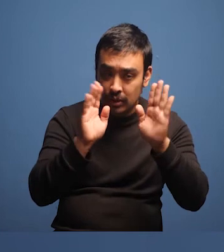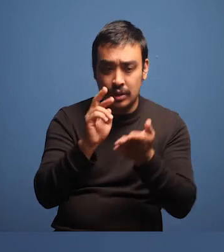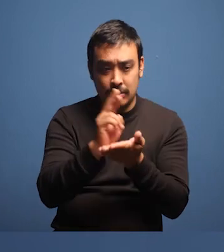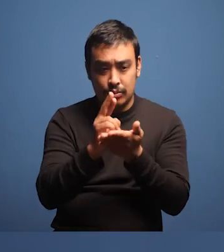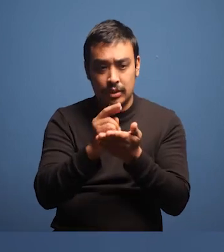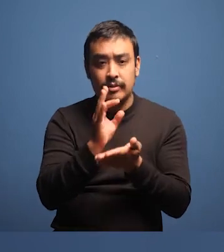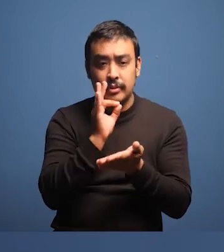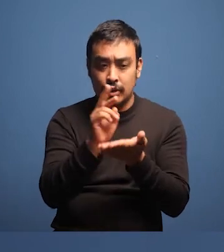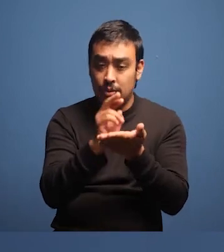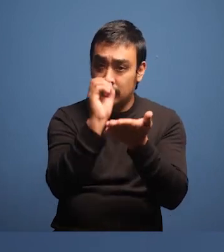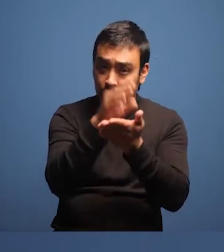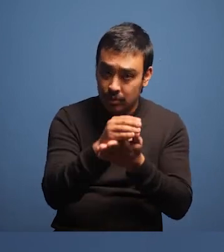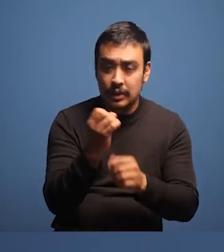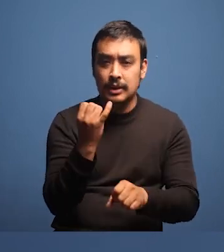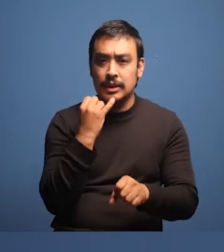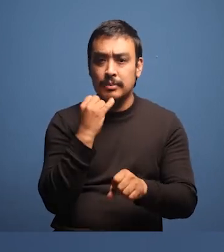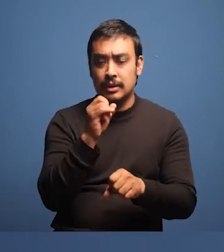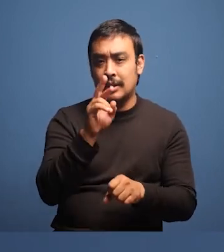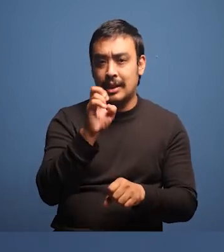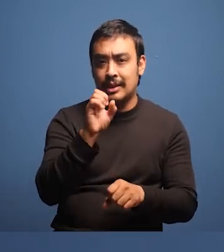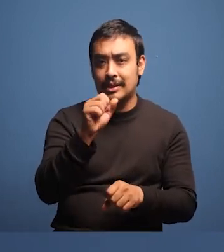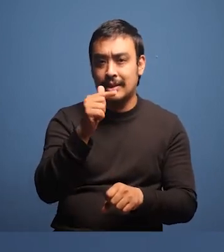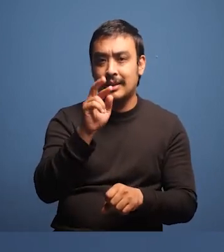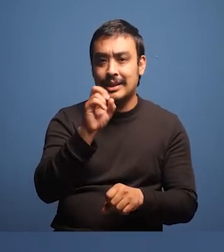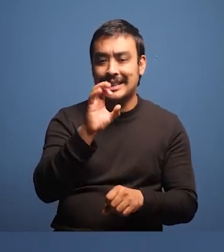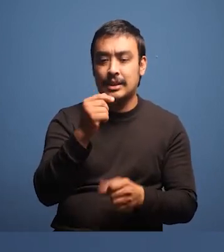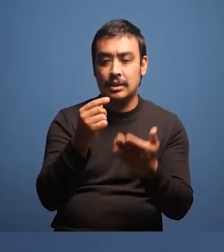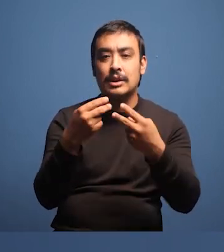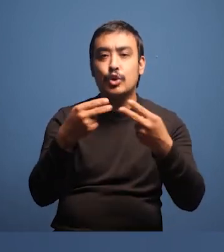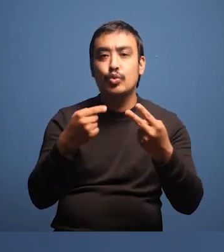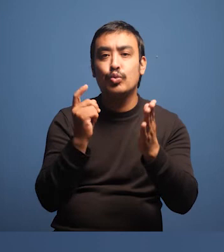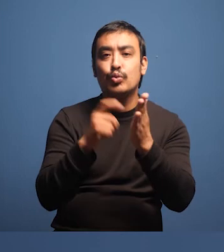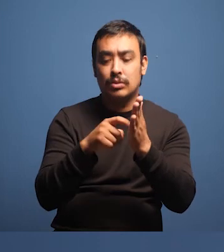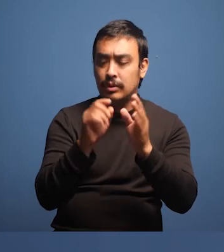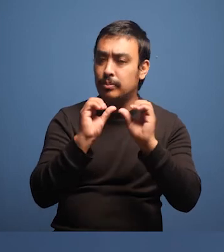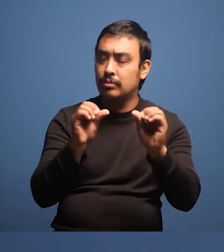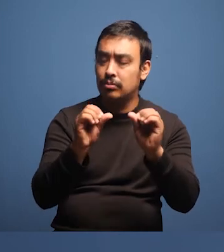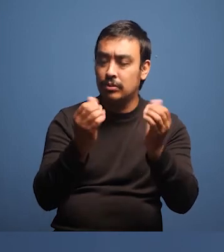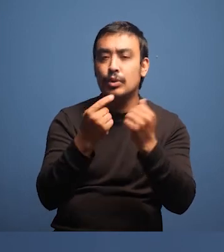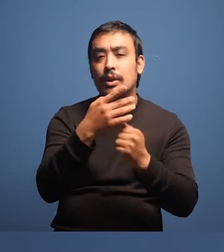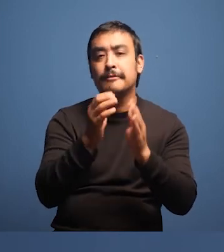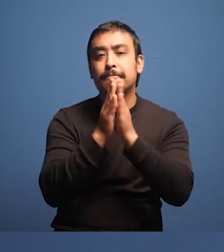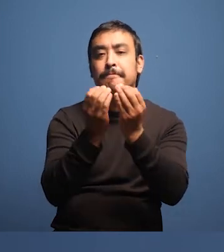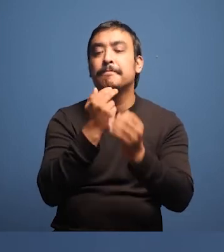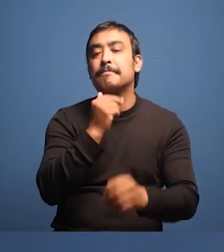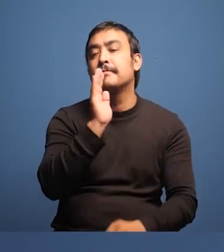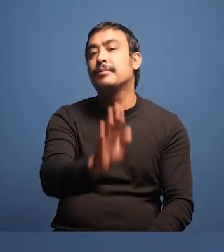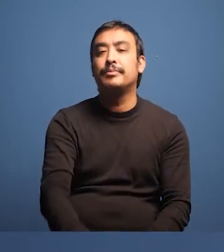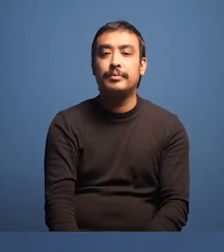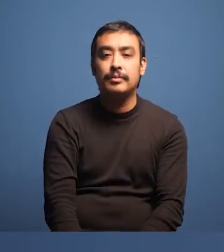फेसबुकमा रिपोर्ट गर्नु र इन्स्टाग्राममा रिस्ट्रिक्ट भन्ने पनि एउटा टुल छ, त्यसको पनि युज गर्नको लागि चाहिँ मैले अनुरोध गर्न चाहे